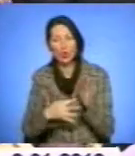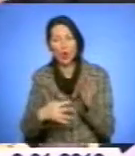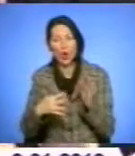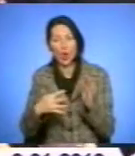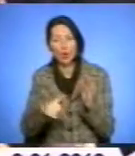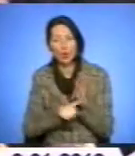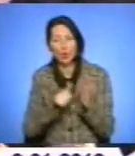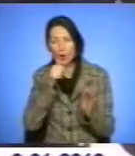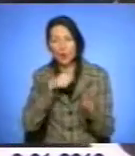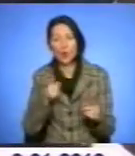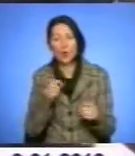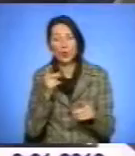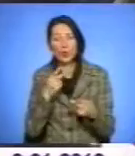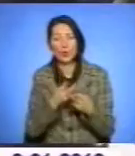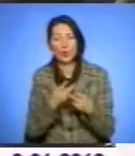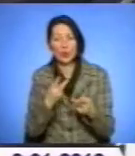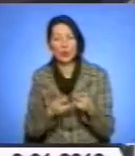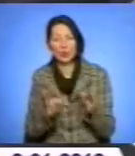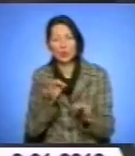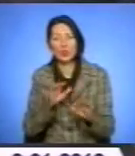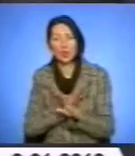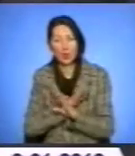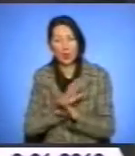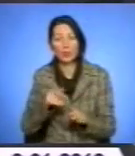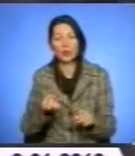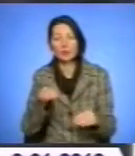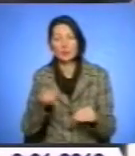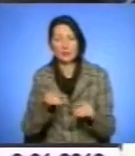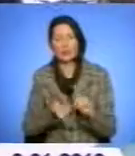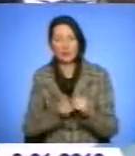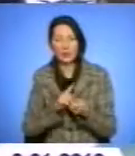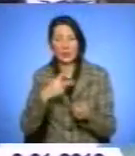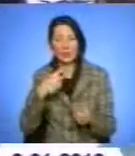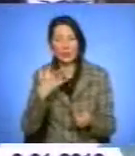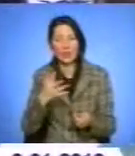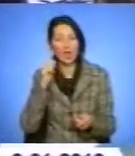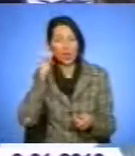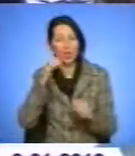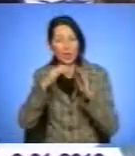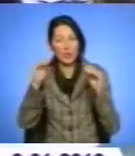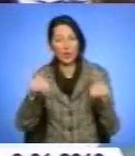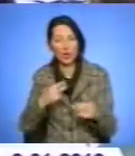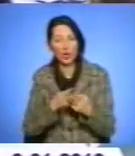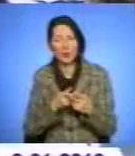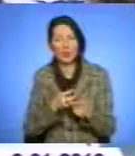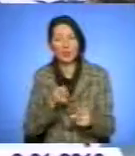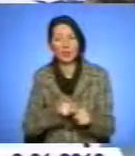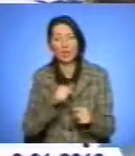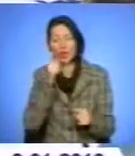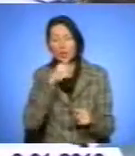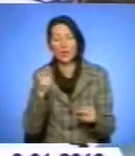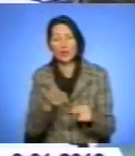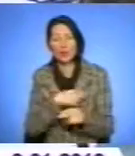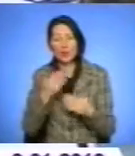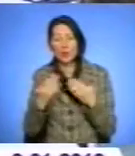і засуджений до смерті. Згодом вирок замінили на 25 років таборів. Ці роки відсутності спілкування з